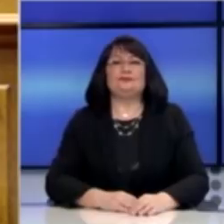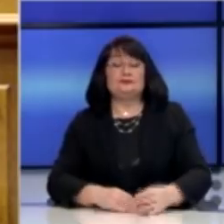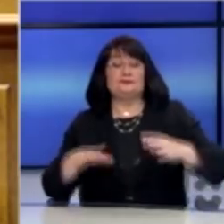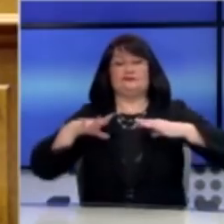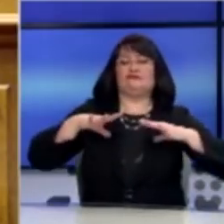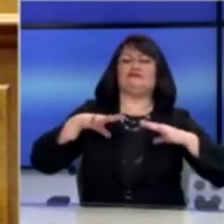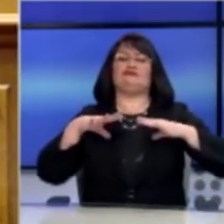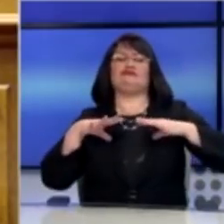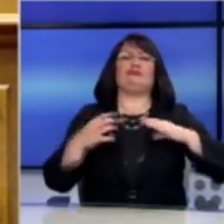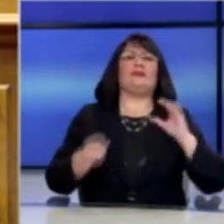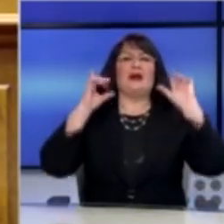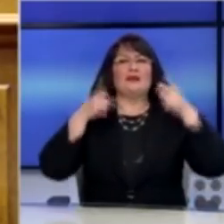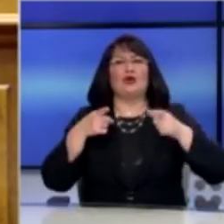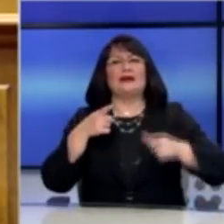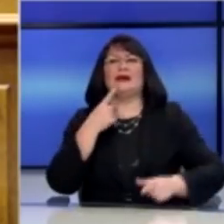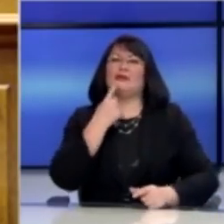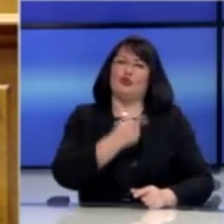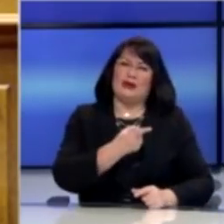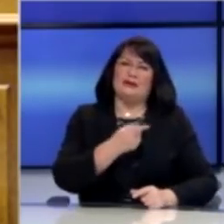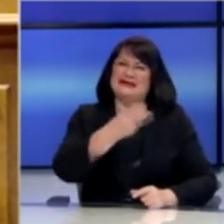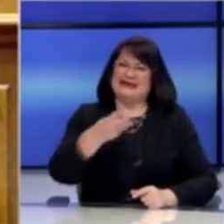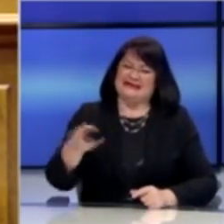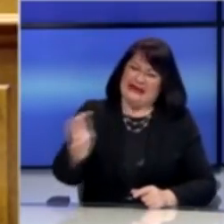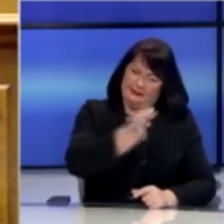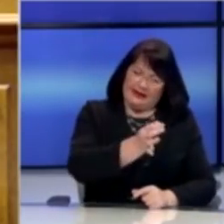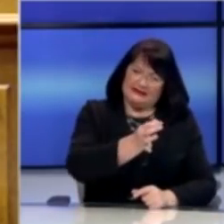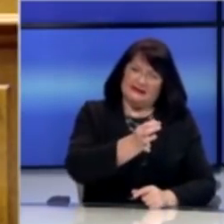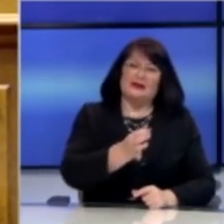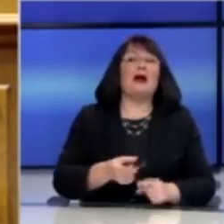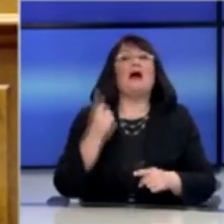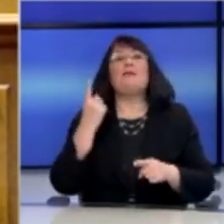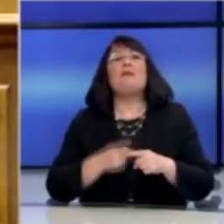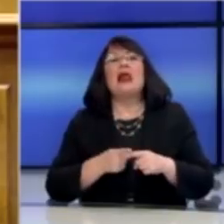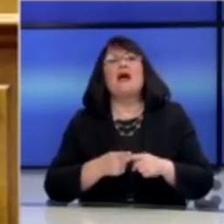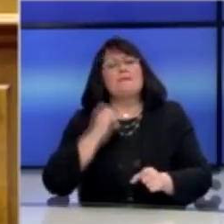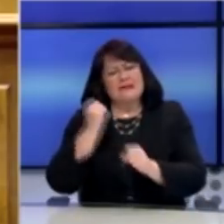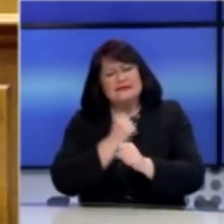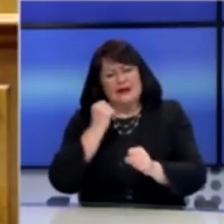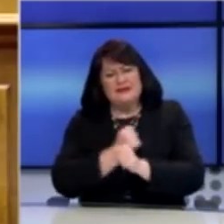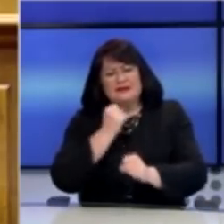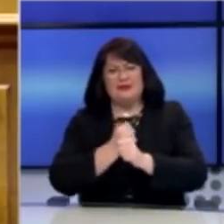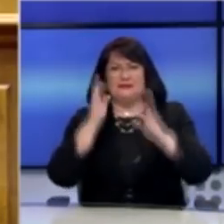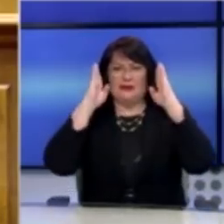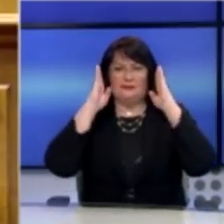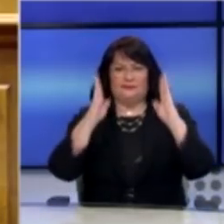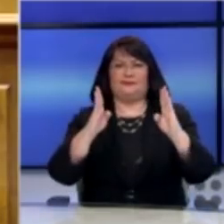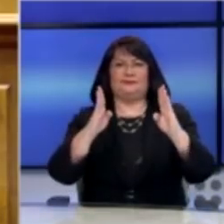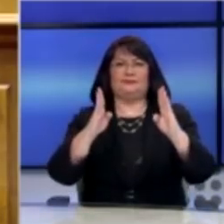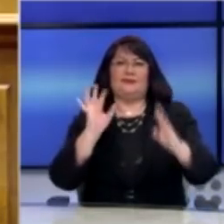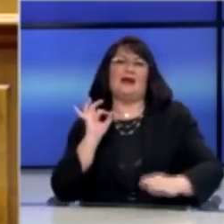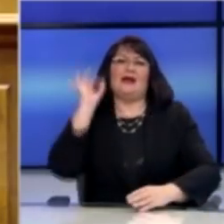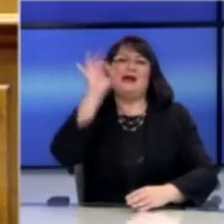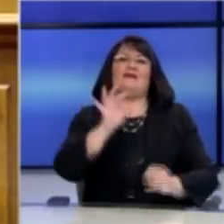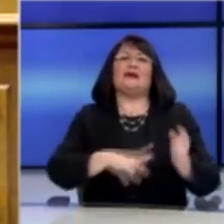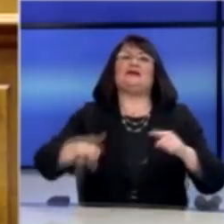της Νέας Δημοκρατίας, όπως λέτε εσείς κύριοι του ΣΥΡΙΖΑ, είναι απλά επιμονή στον ίδιο άξονα που οδήγησε τη χώρα σε